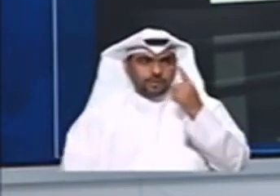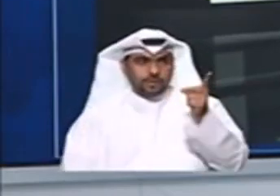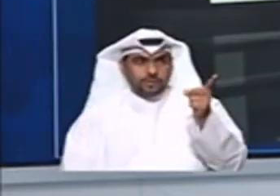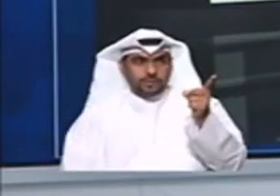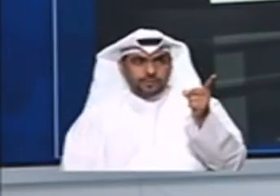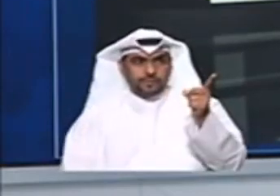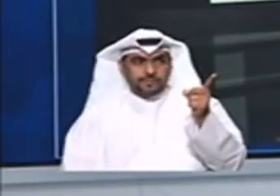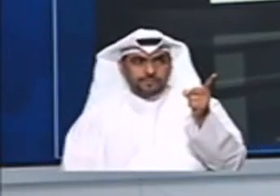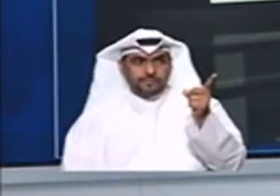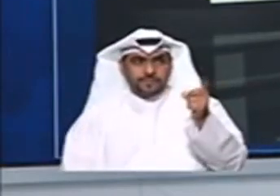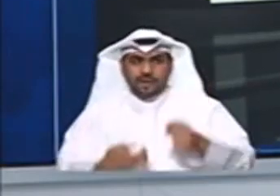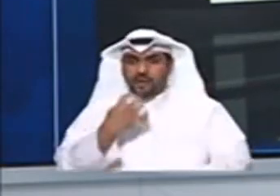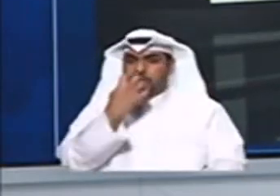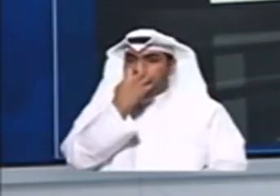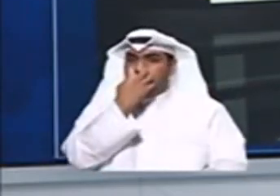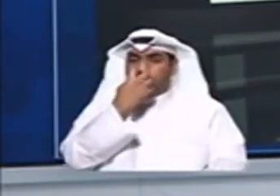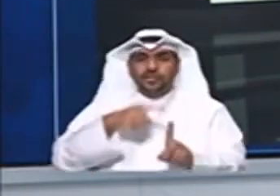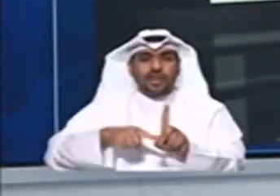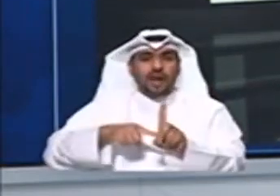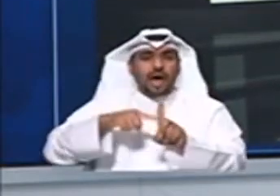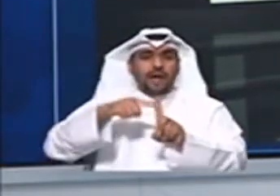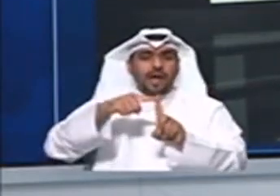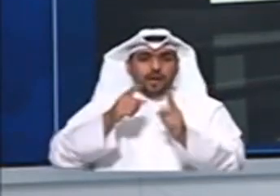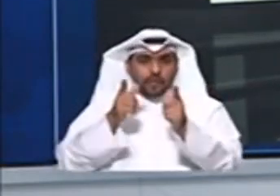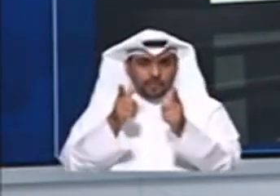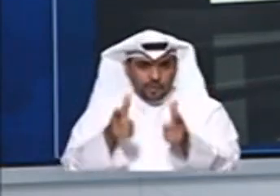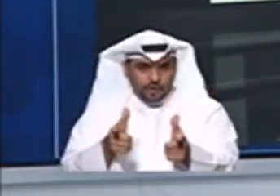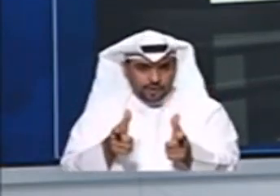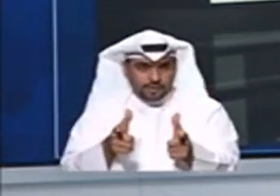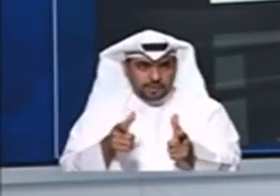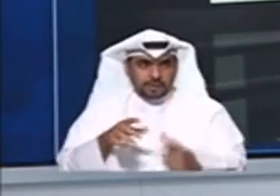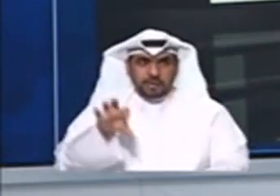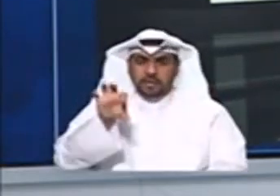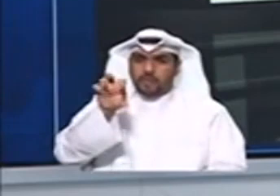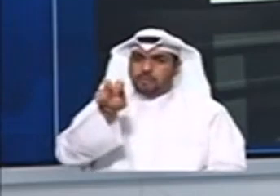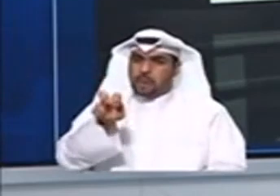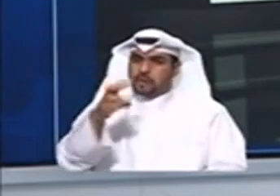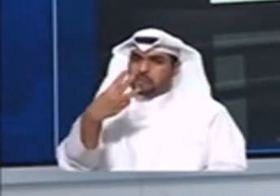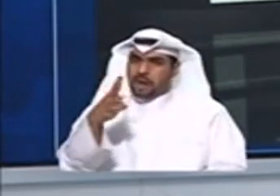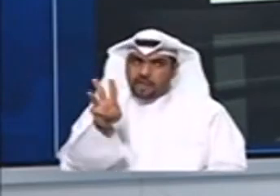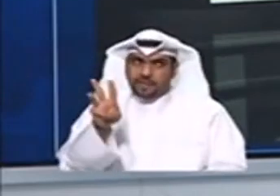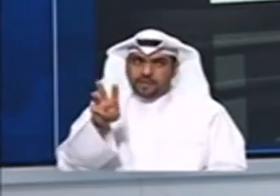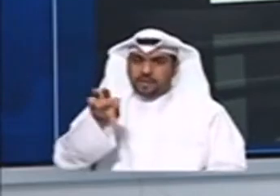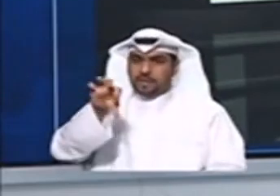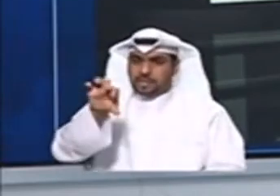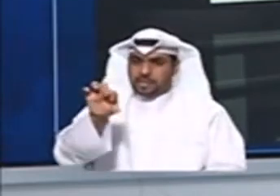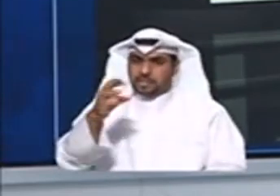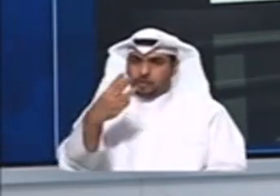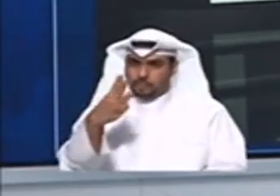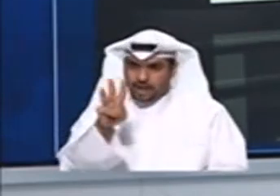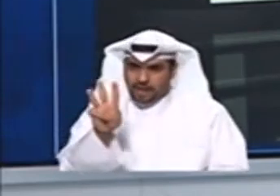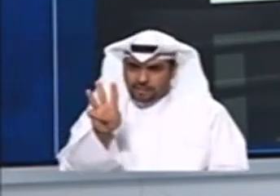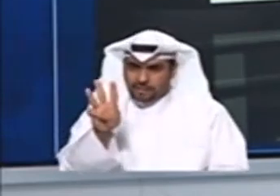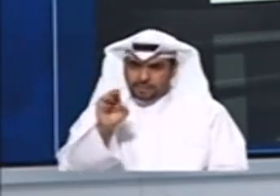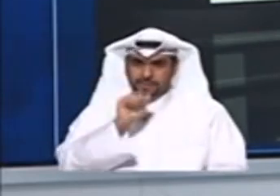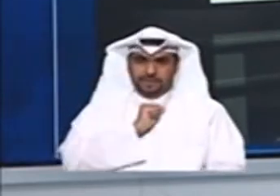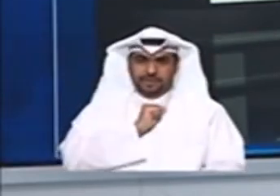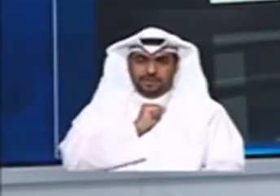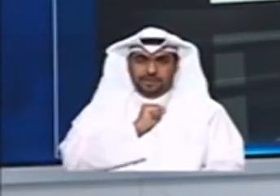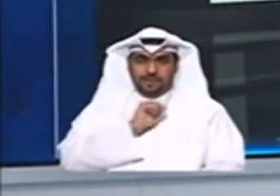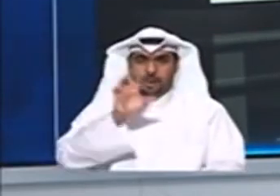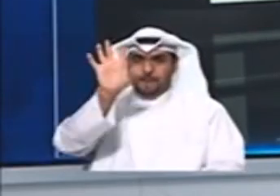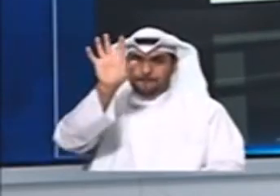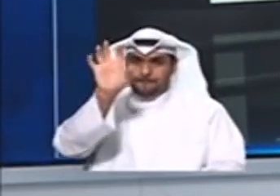معنا الأجواء مشمسة معظم الوقت مع ظهور بعض السحب العالية المتفرقة على بعض المناطق، فرص أيضا لتشكل بعض الضباب